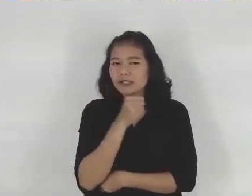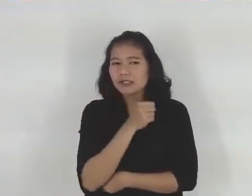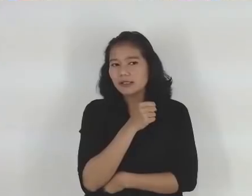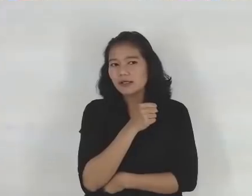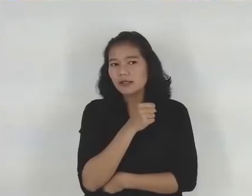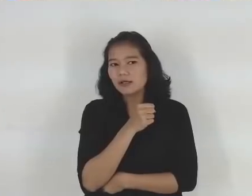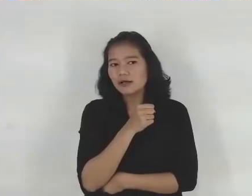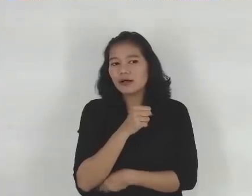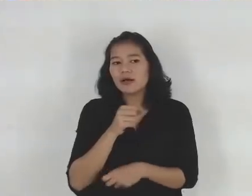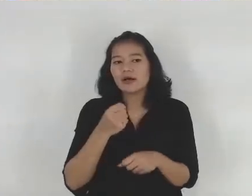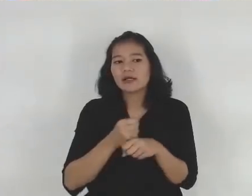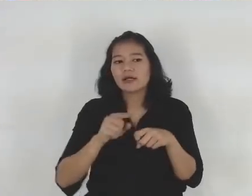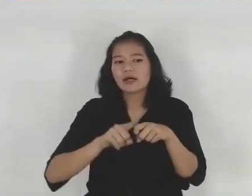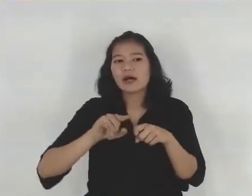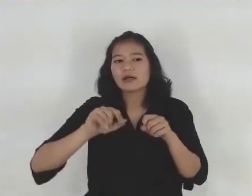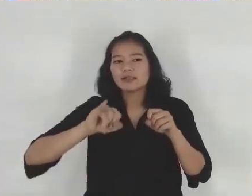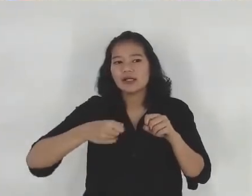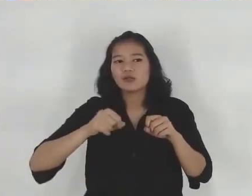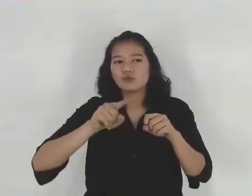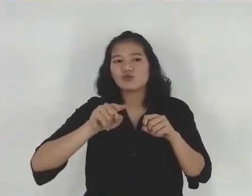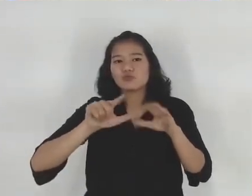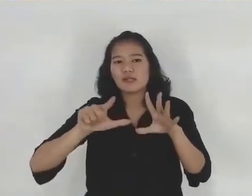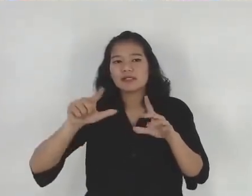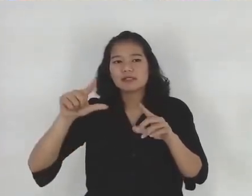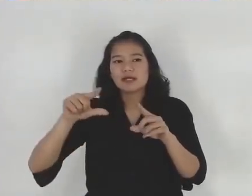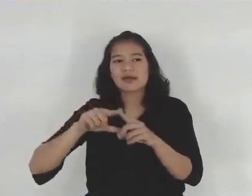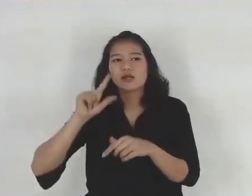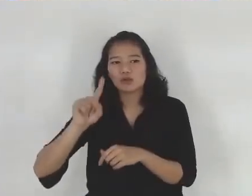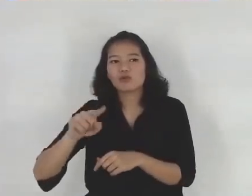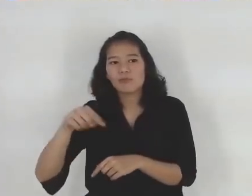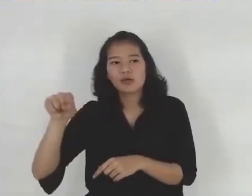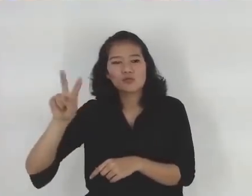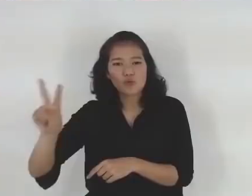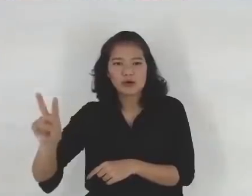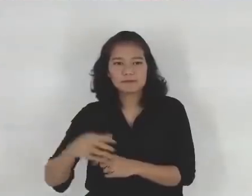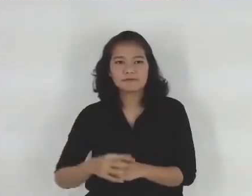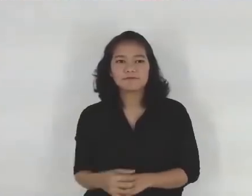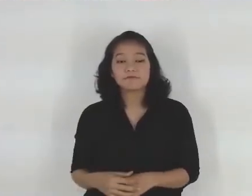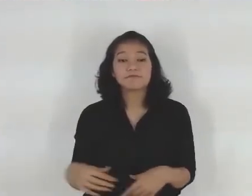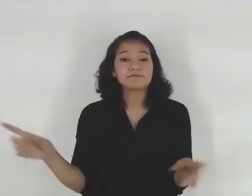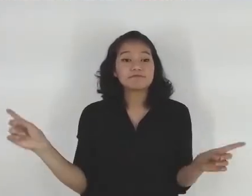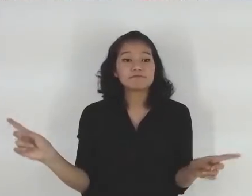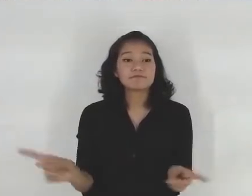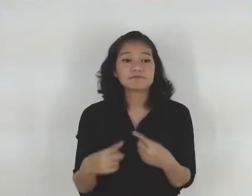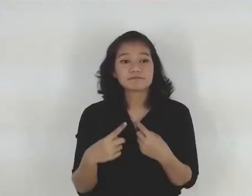PKJ 17 ayat 1 sampai Oh